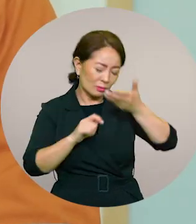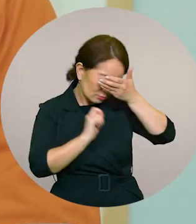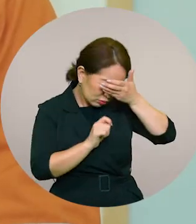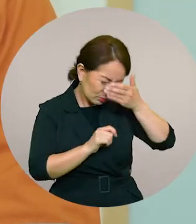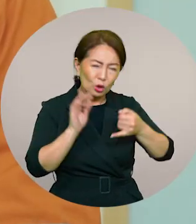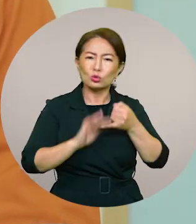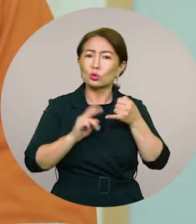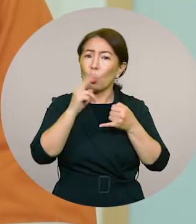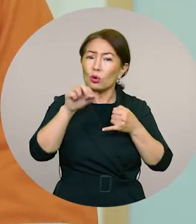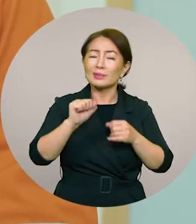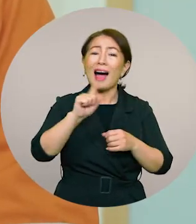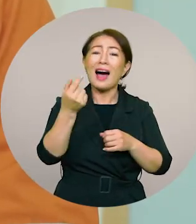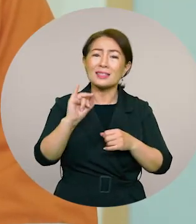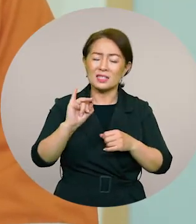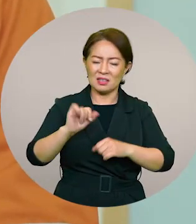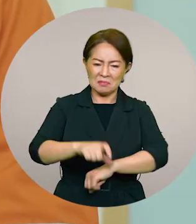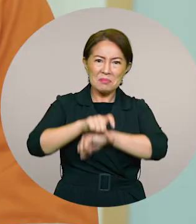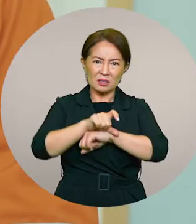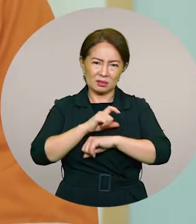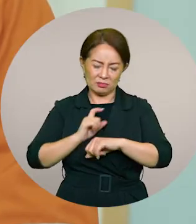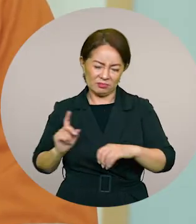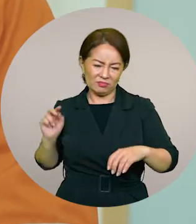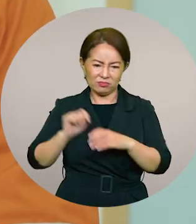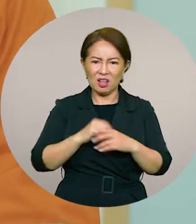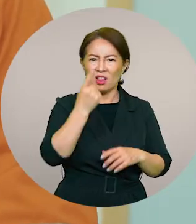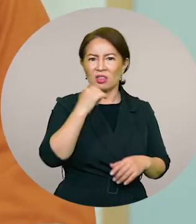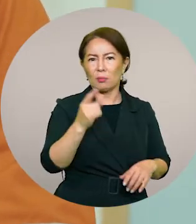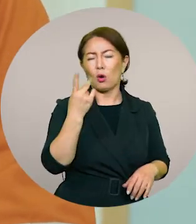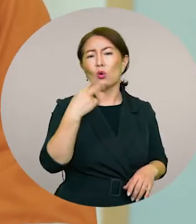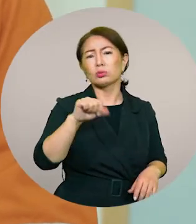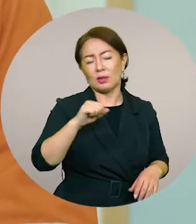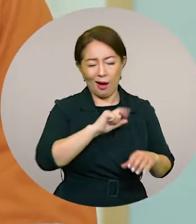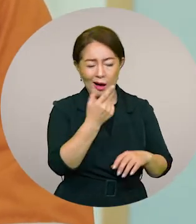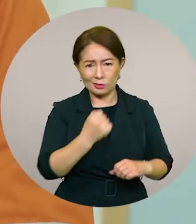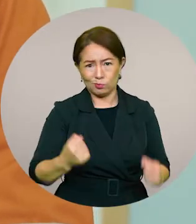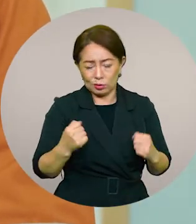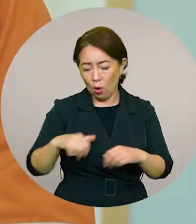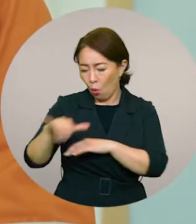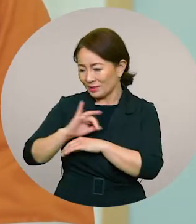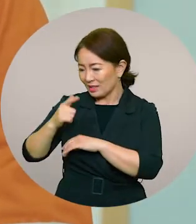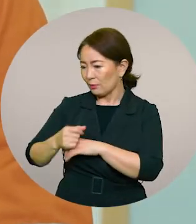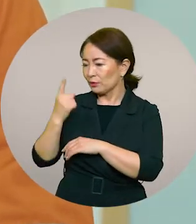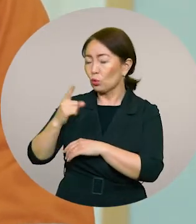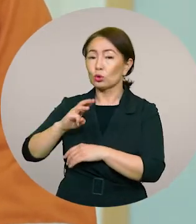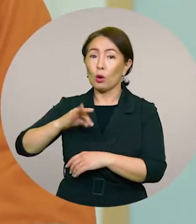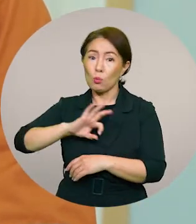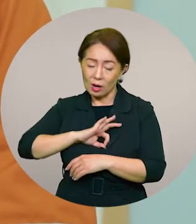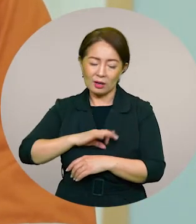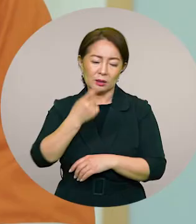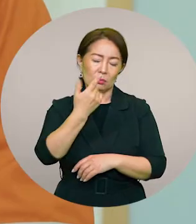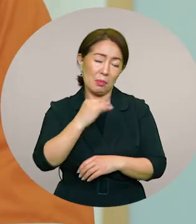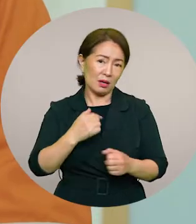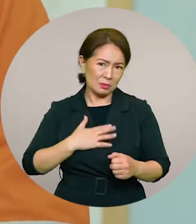сүүлийн 2 удаагийн Азийн аврагт манай гагнуурч одоо 2 удаа төрүүлчихэд байгаа. Улсын аврагт 1 удаа мөнгө 1 удаа